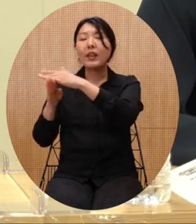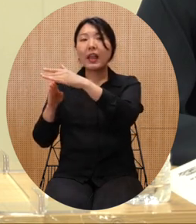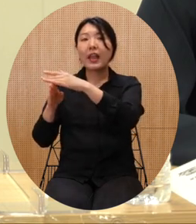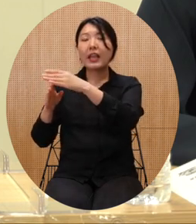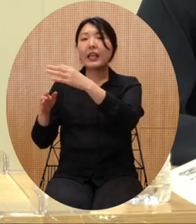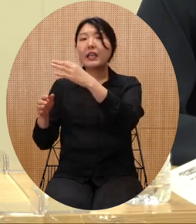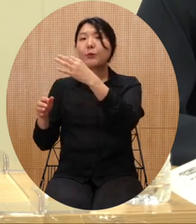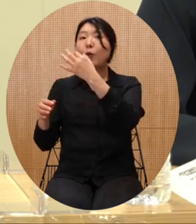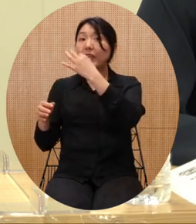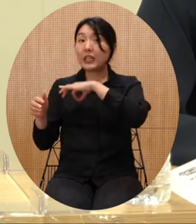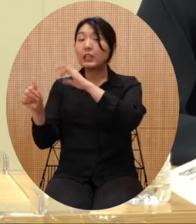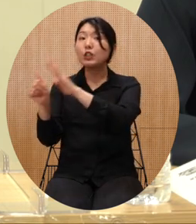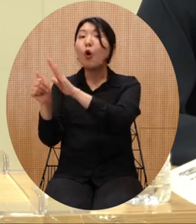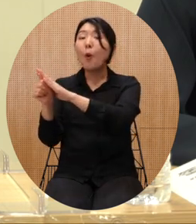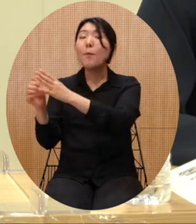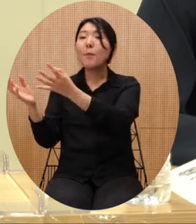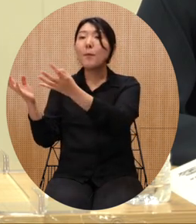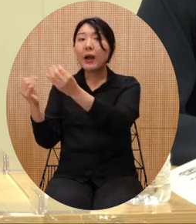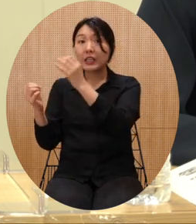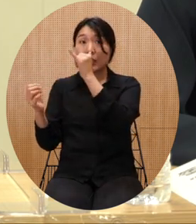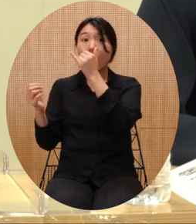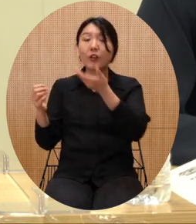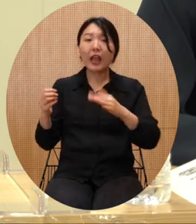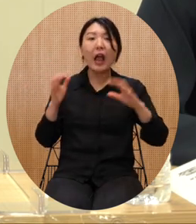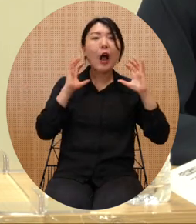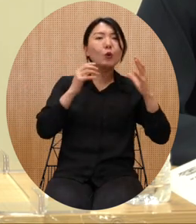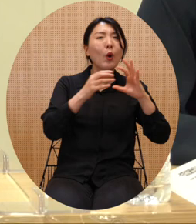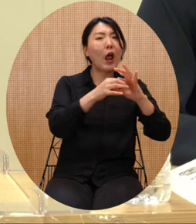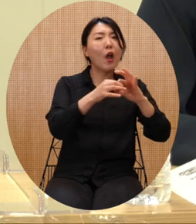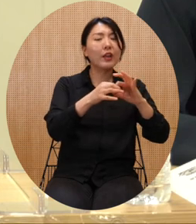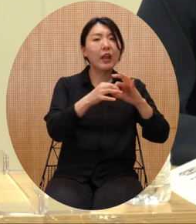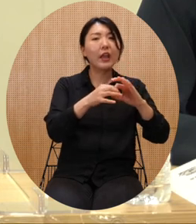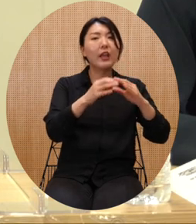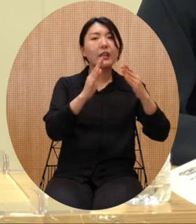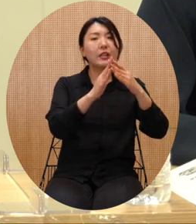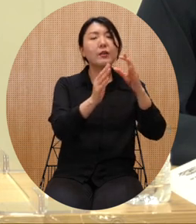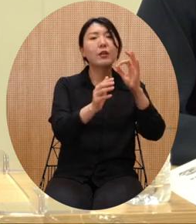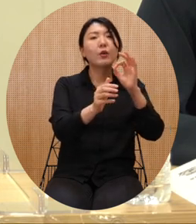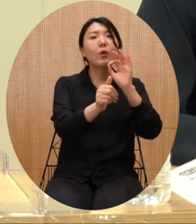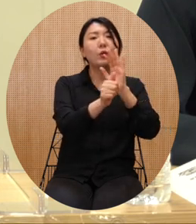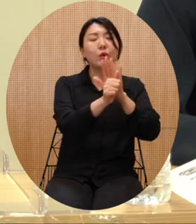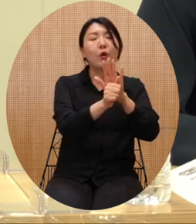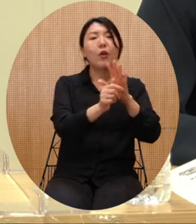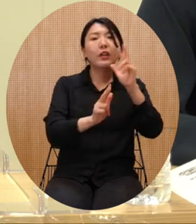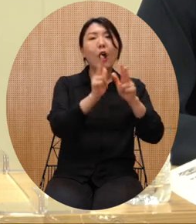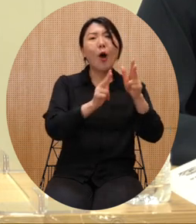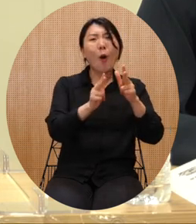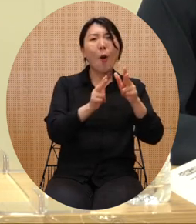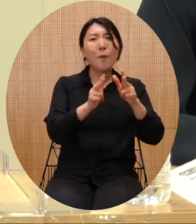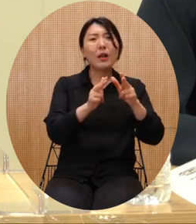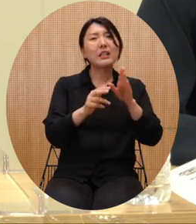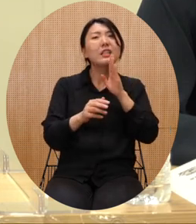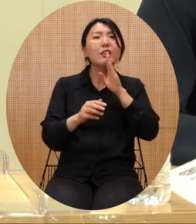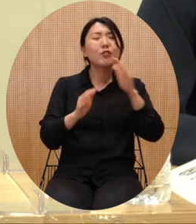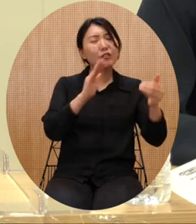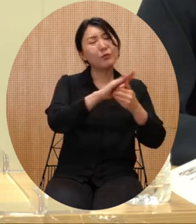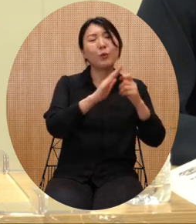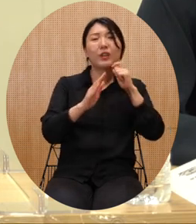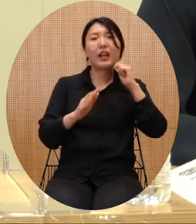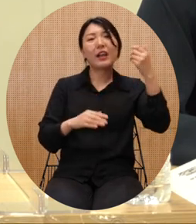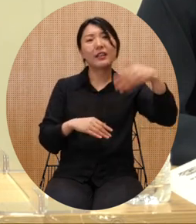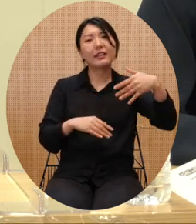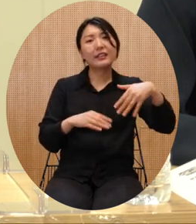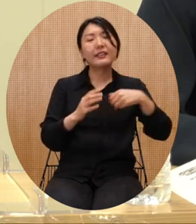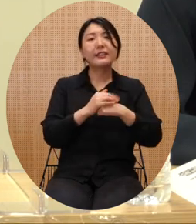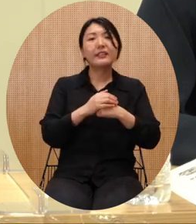지자체에서 시행하고 있는데 아동과 관련한 주거지원 사업은 관심은 늘고 있으나 예산과 사업 확대가 되고 있지 않아 아쉽습니다.